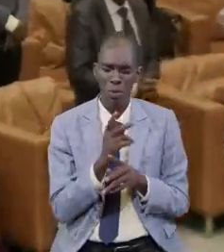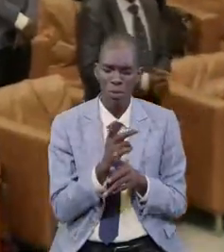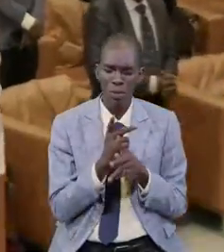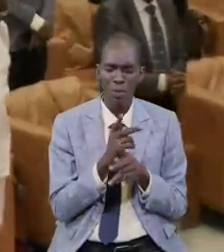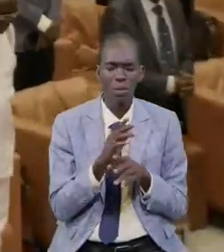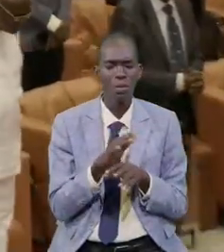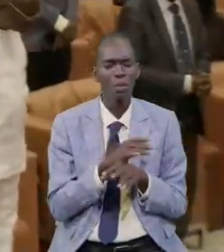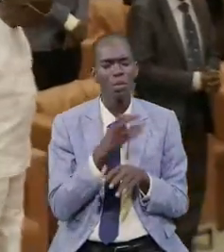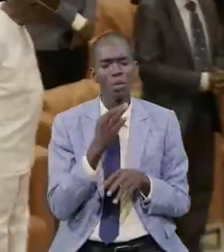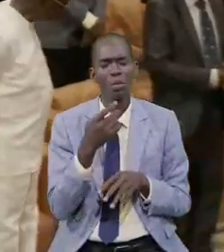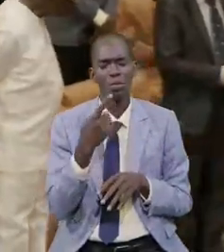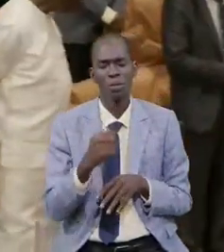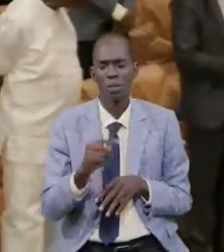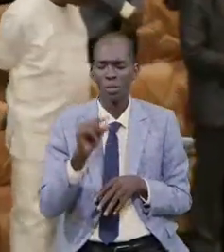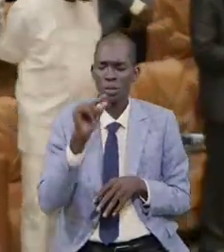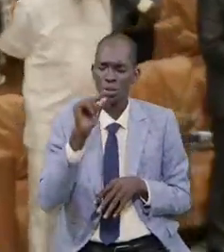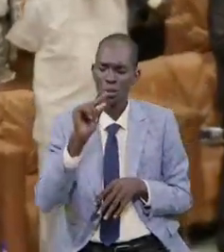Prenez garde